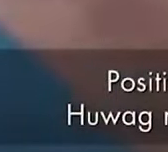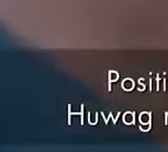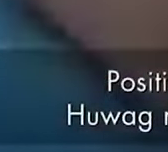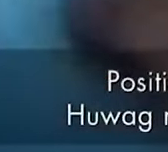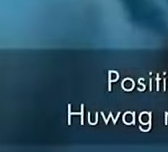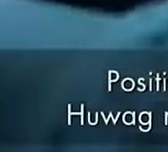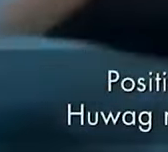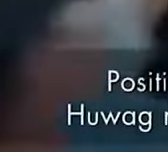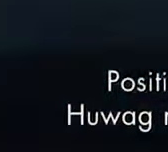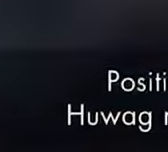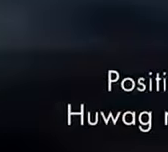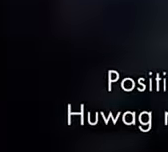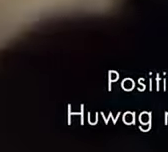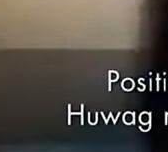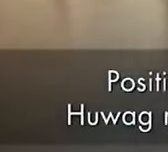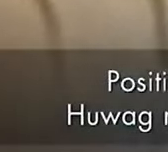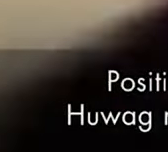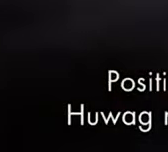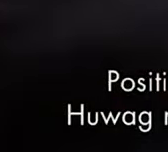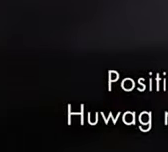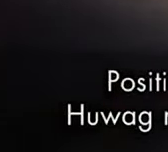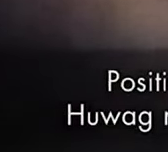Positive ba? Mga pulis kami, ha?